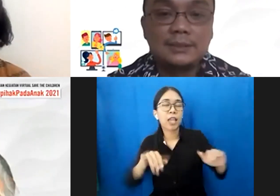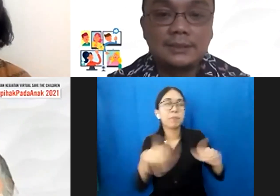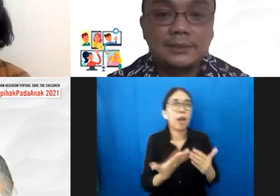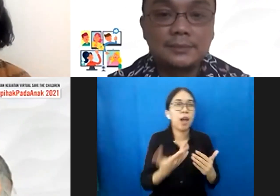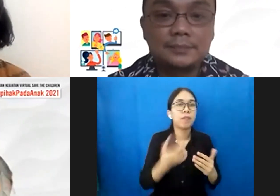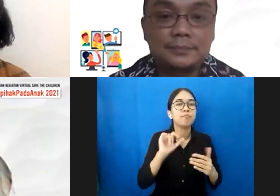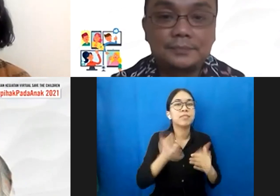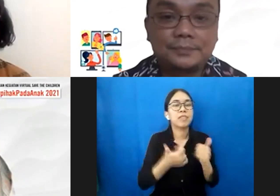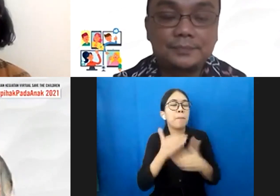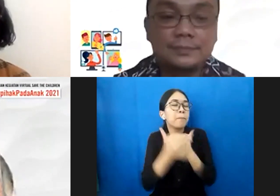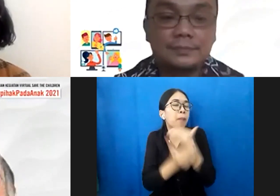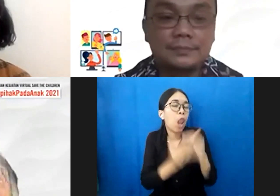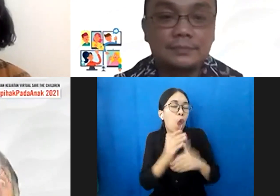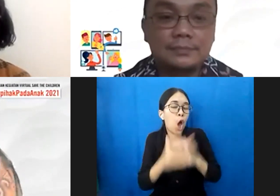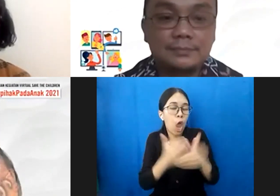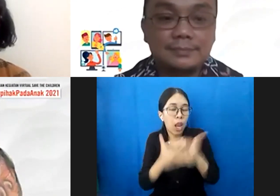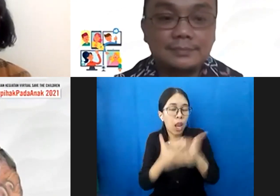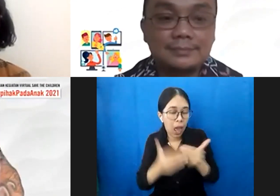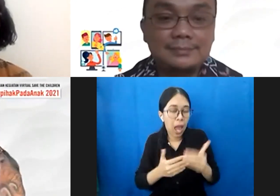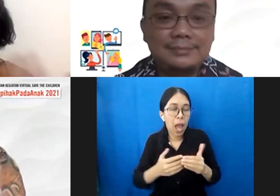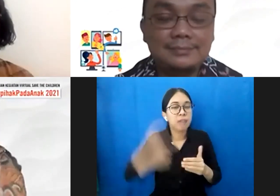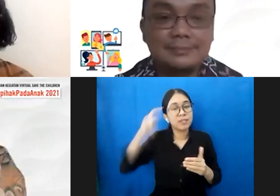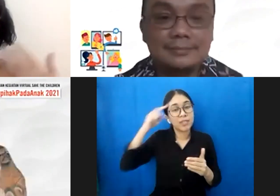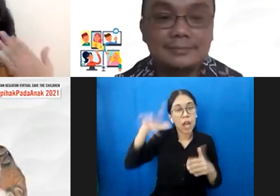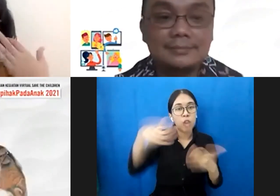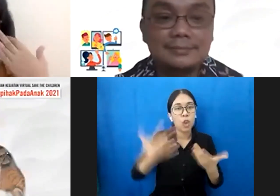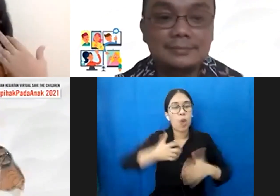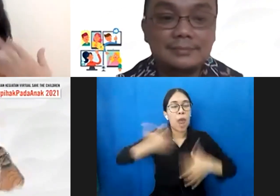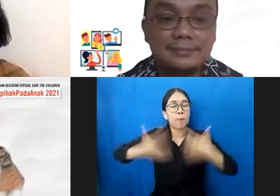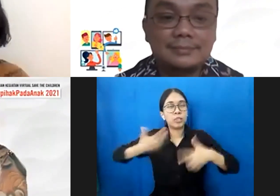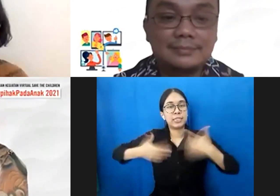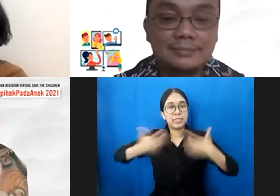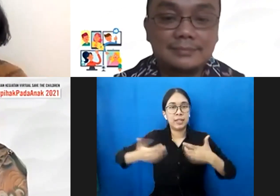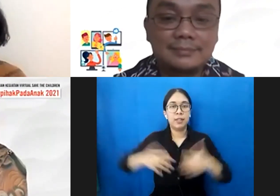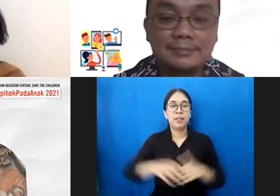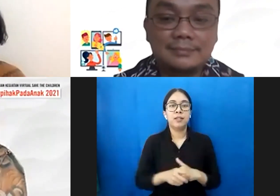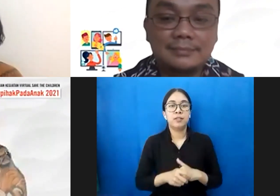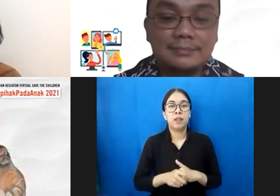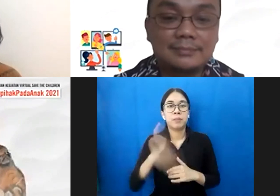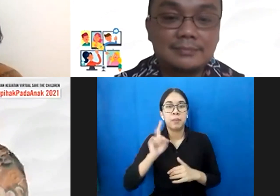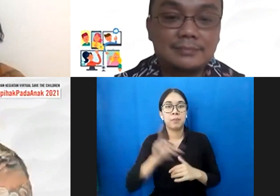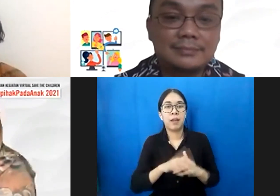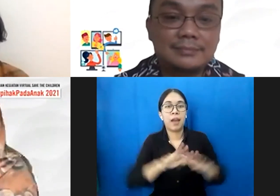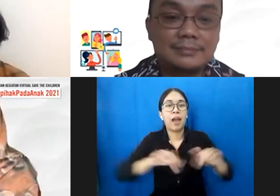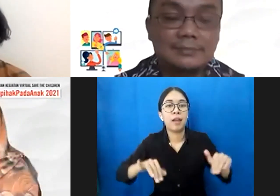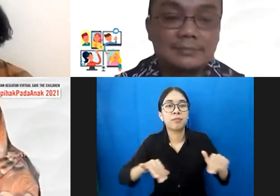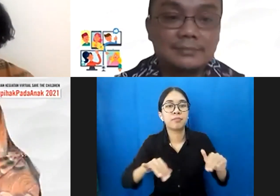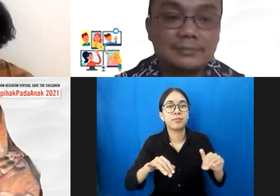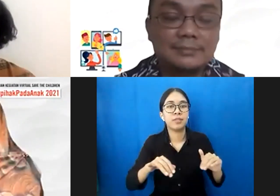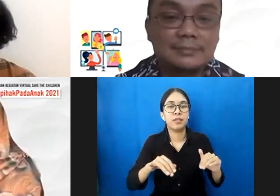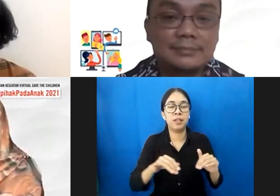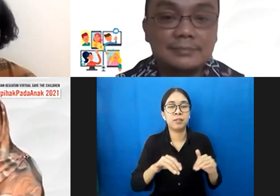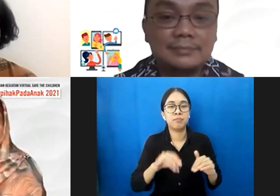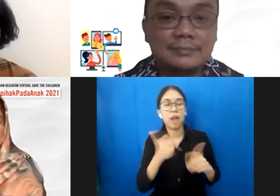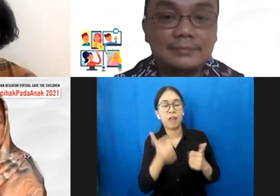mengelola stres dan emosi-emosi yang bergejolak ini gitu ya, supaya anak-anak lebih bisa punya keterampilan